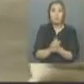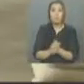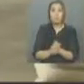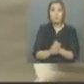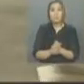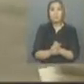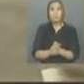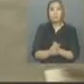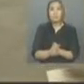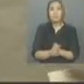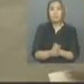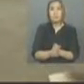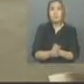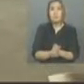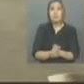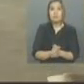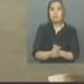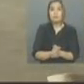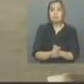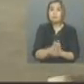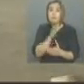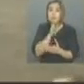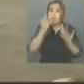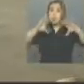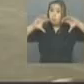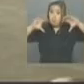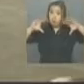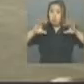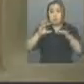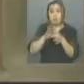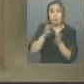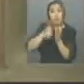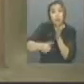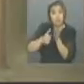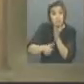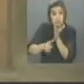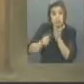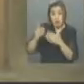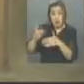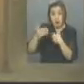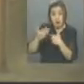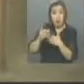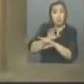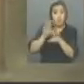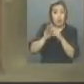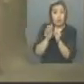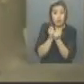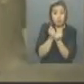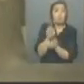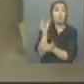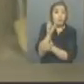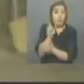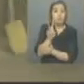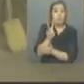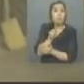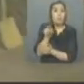นายพรศิลป์ยังกล่าวอีกว่าหากว่ารัฐบาลยกเลิกการจัดเก็บภาษีนำเข้ากากถั่วเหลืองที่เก็บอยู่ในอัตราร้อยละ2จะช่วยให้ราคา